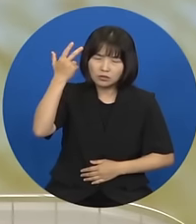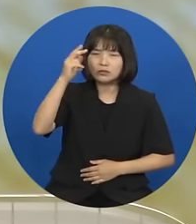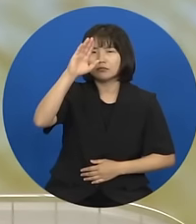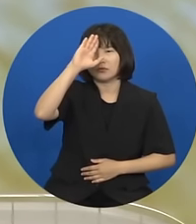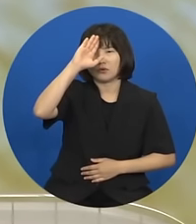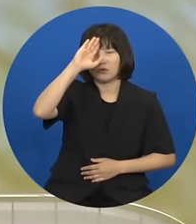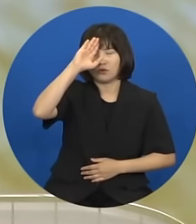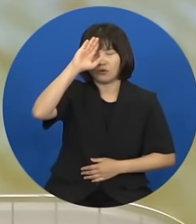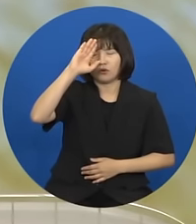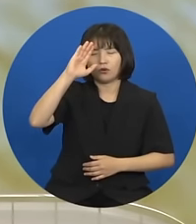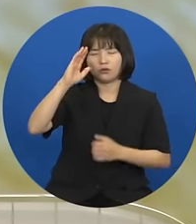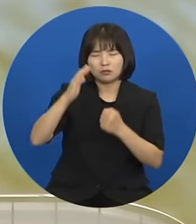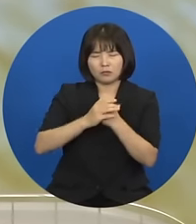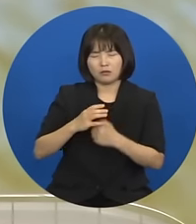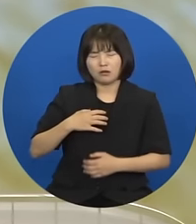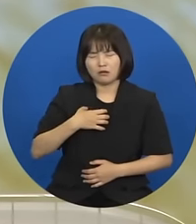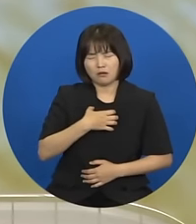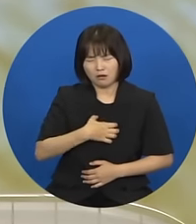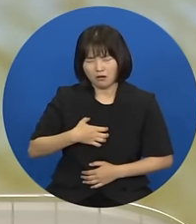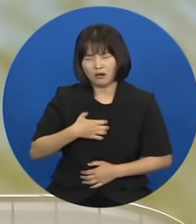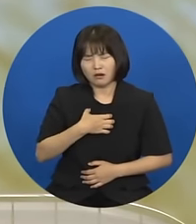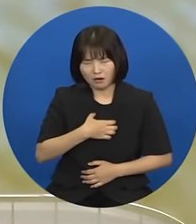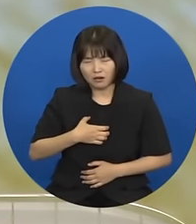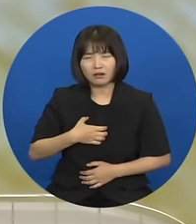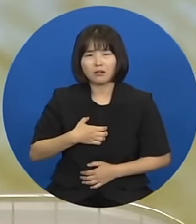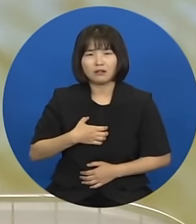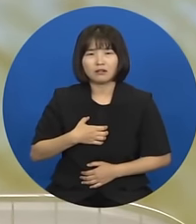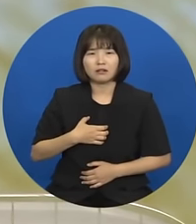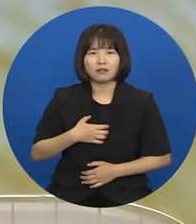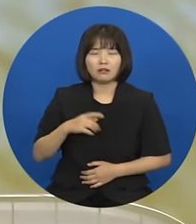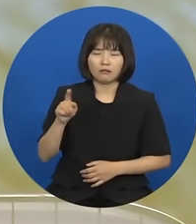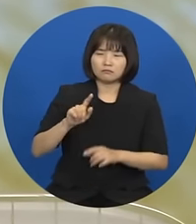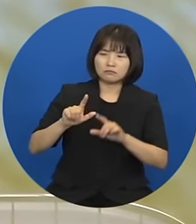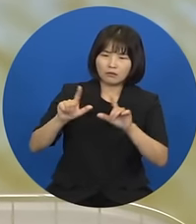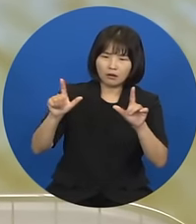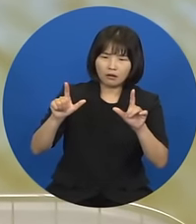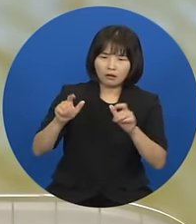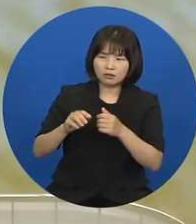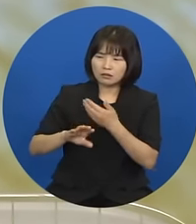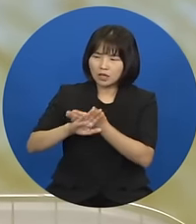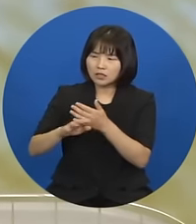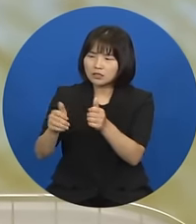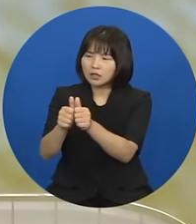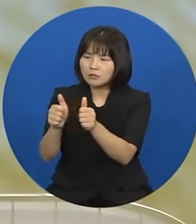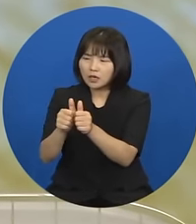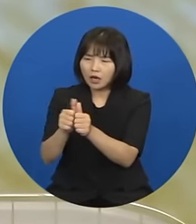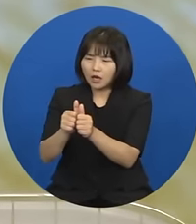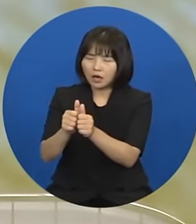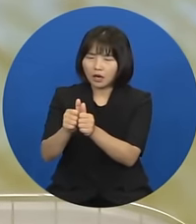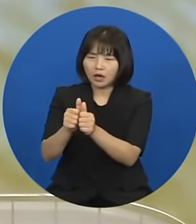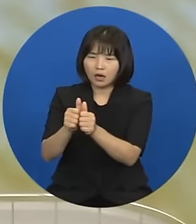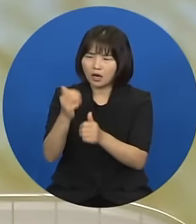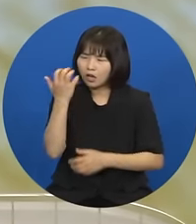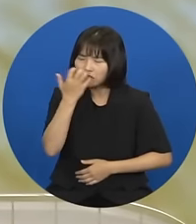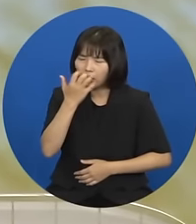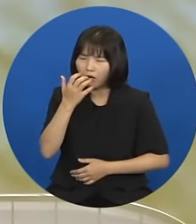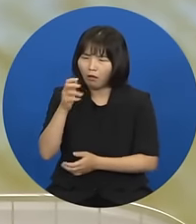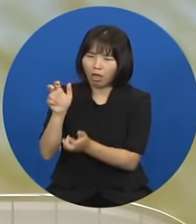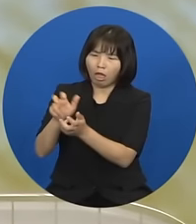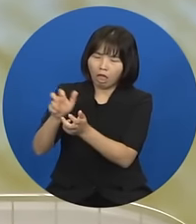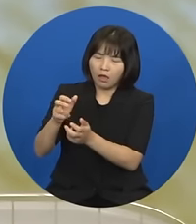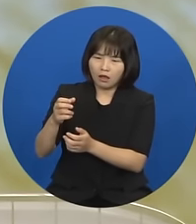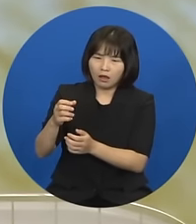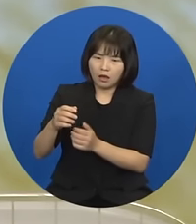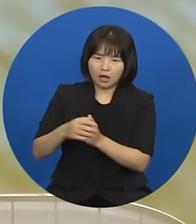인하여 고통하였습니다. 한 번은 다른 남자와 성적인 관계를 맺겠다고 남편에게 와서 떼를 쓰기도